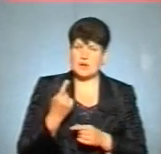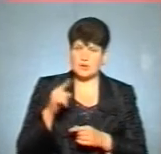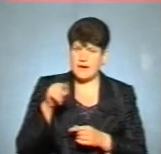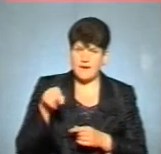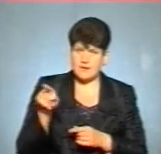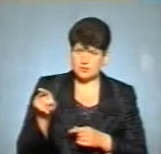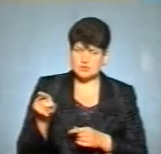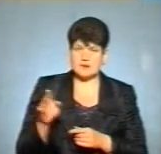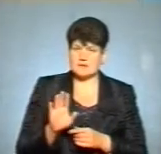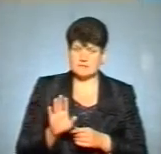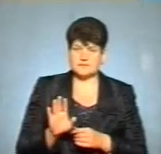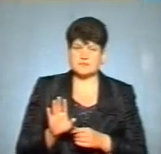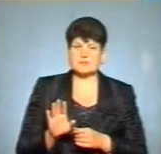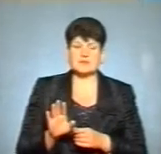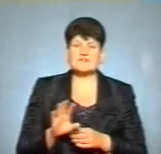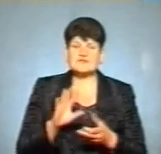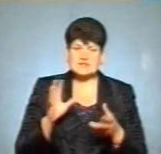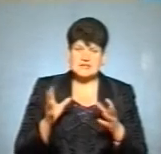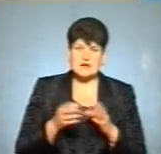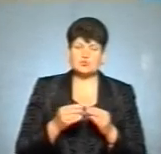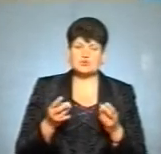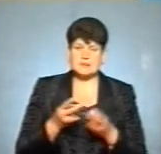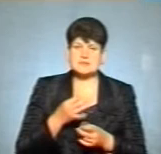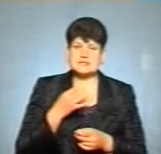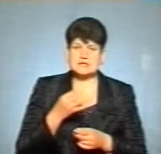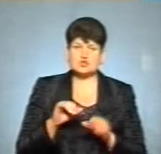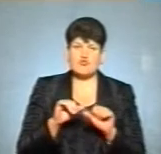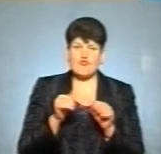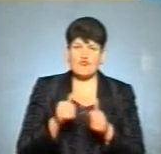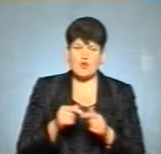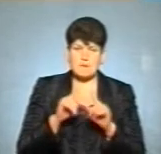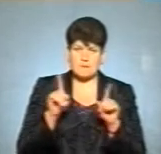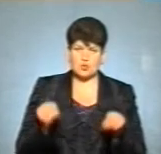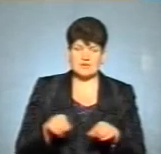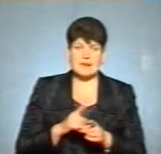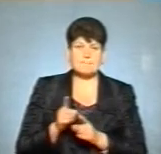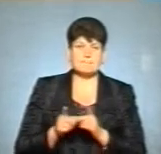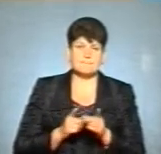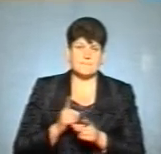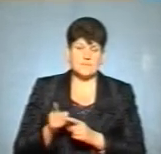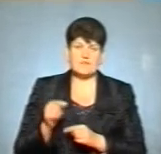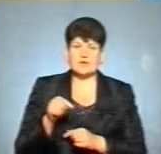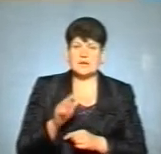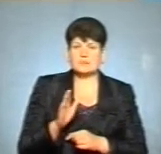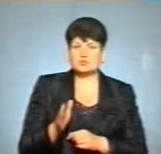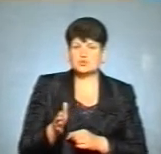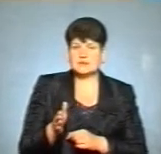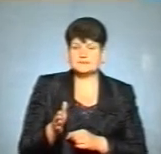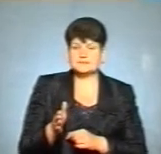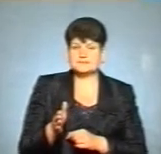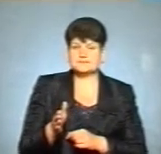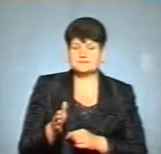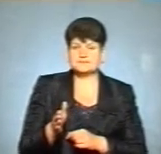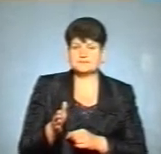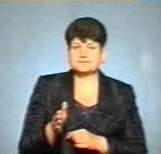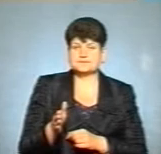бюлетені. Так, тобто, ну, в загальному треба сказати, що форма бюлетеня змінюється. Тобто, вона буде